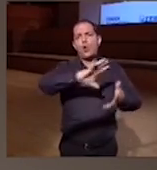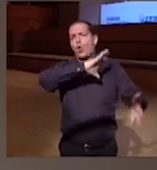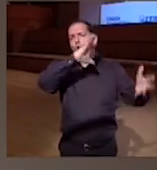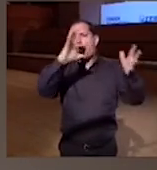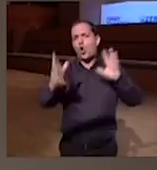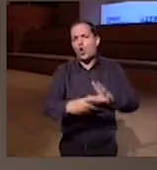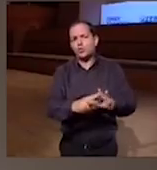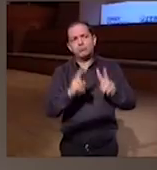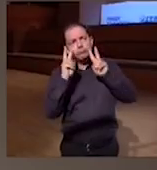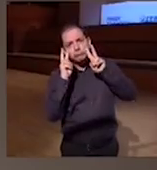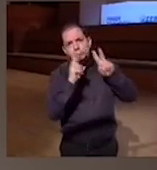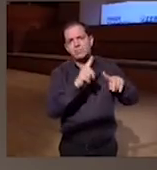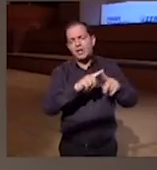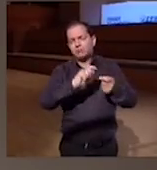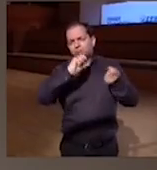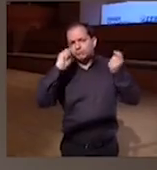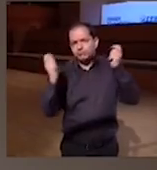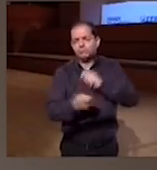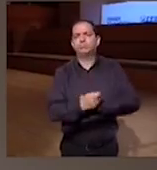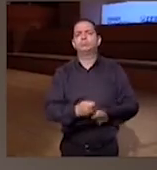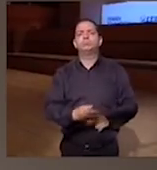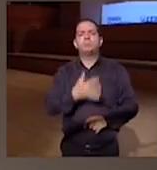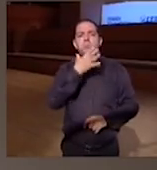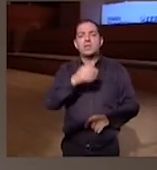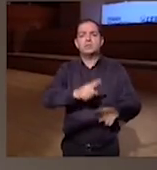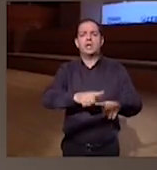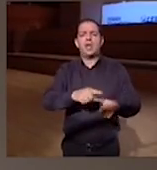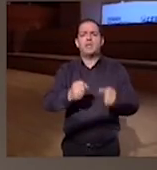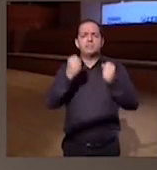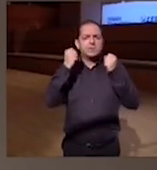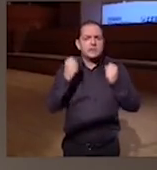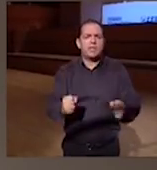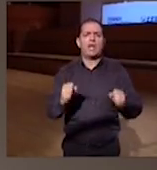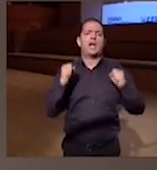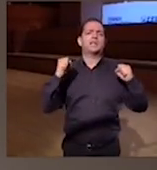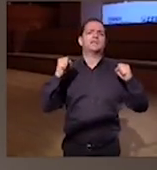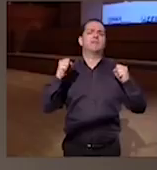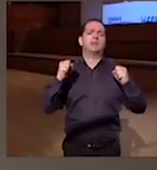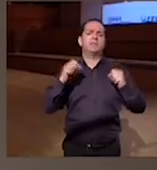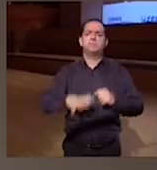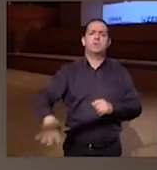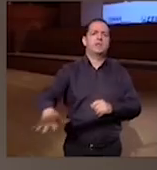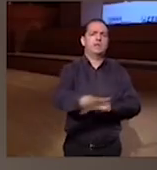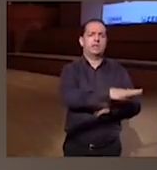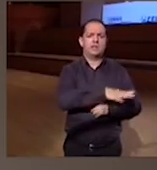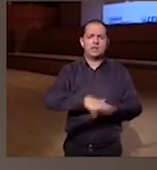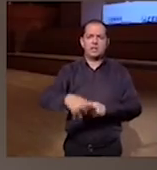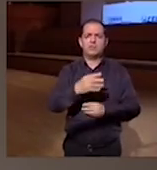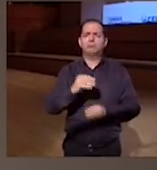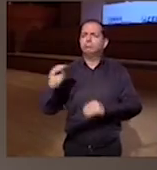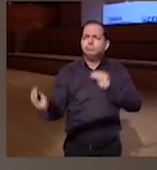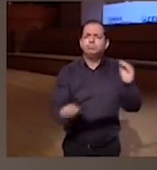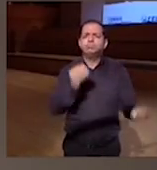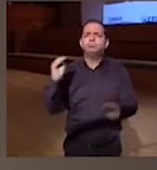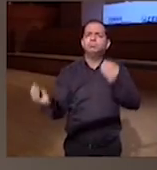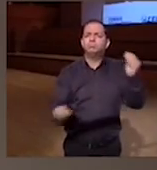ρόλο της ως πυλώνα ασφάλειας και σταθερότητας σε μια περιοχή που στροβιλίζεται